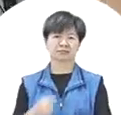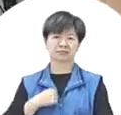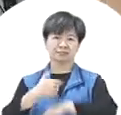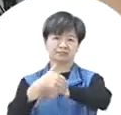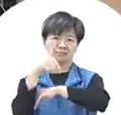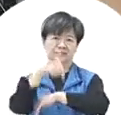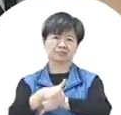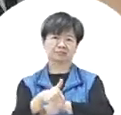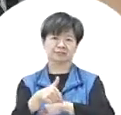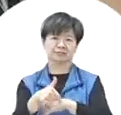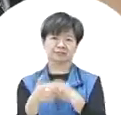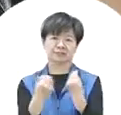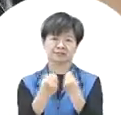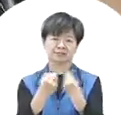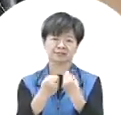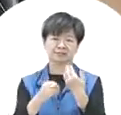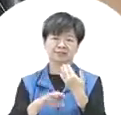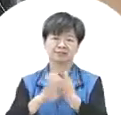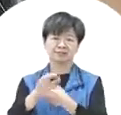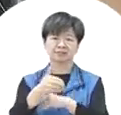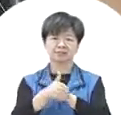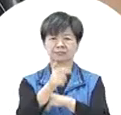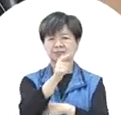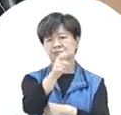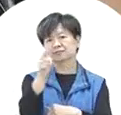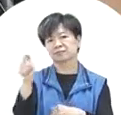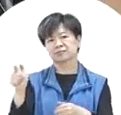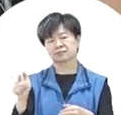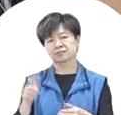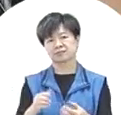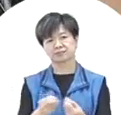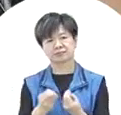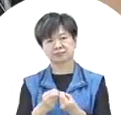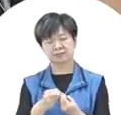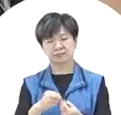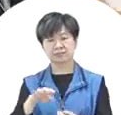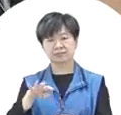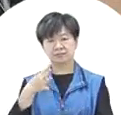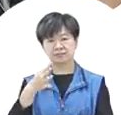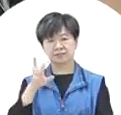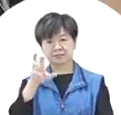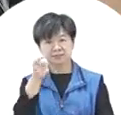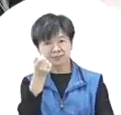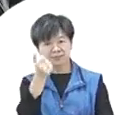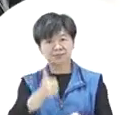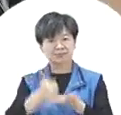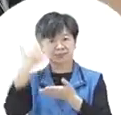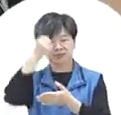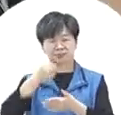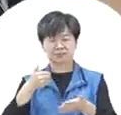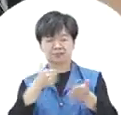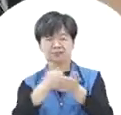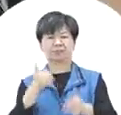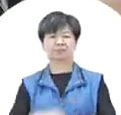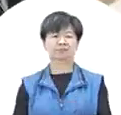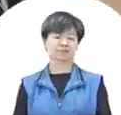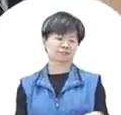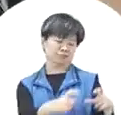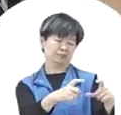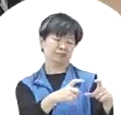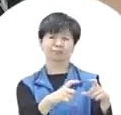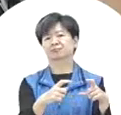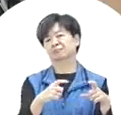这些还有非生非世的这些长者，你480点的敬老卡是他们，只是让他们看，大家狗哎遐讲，你看